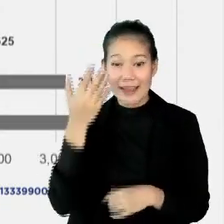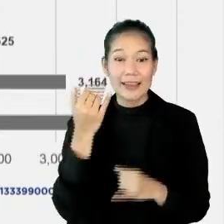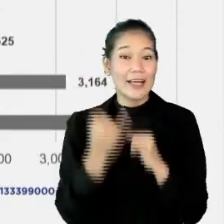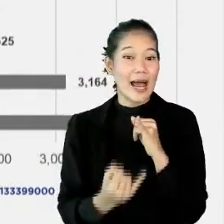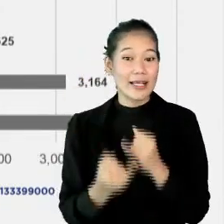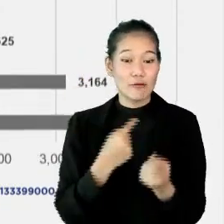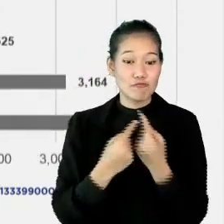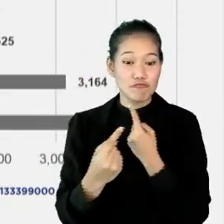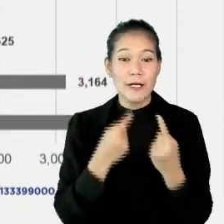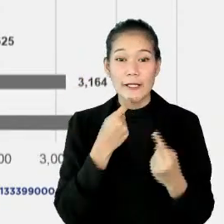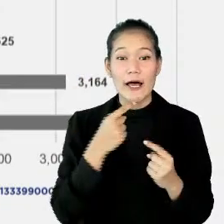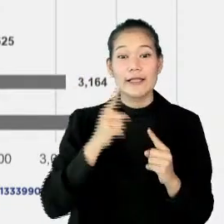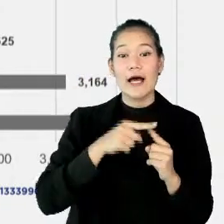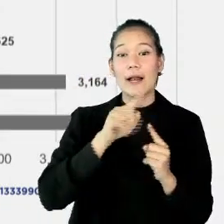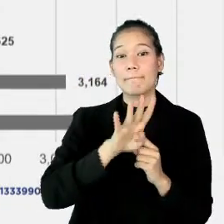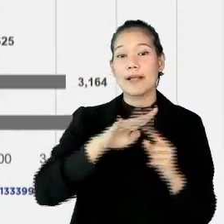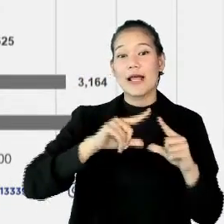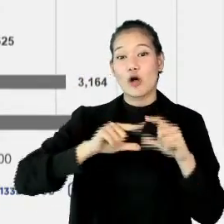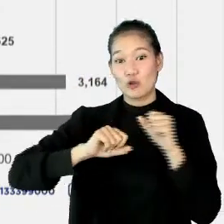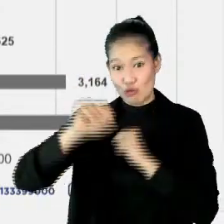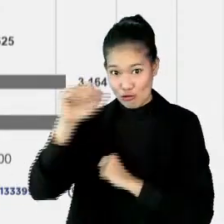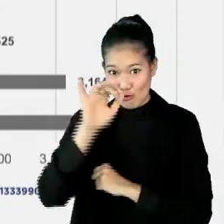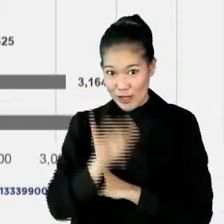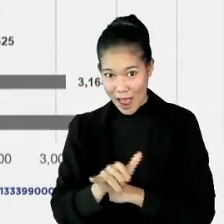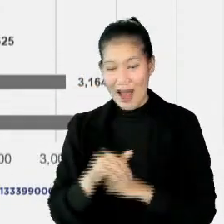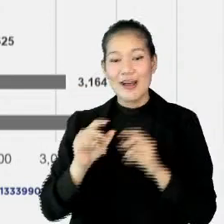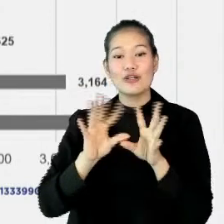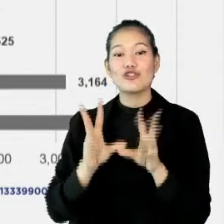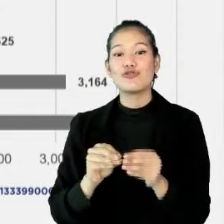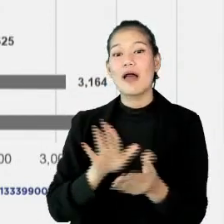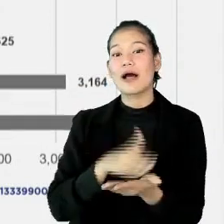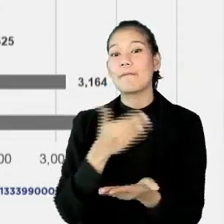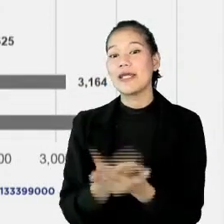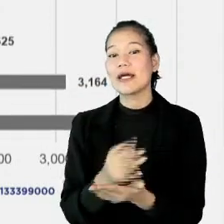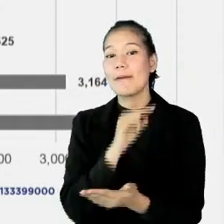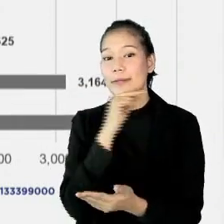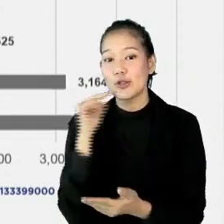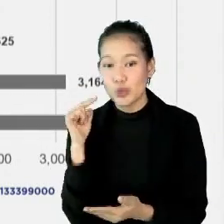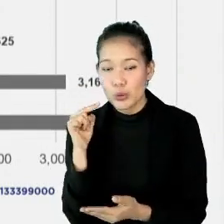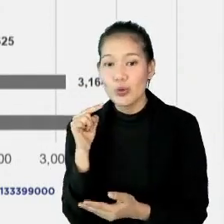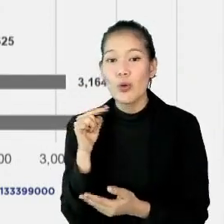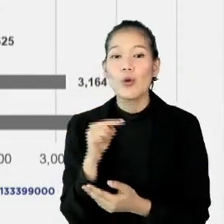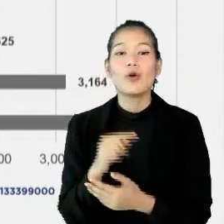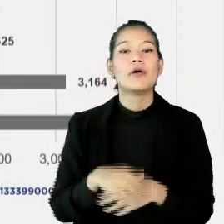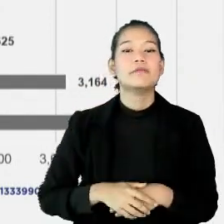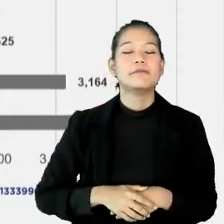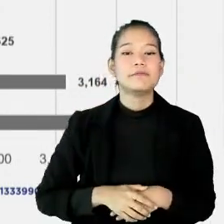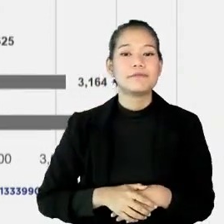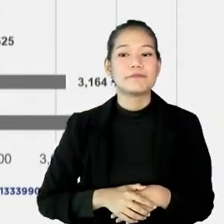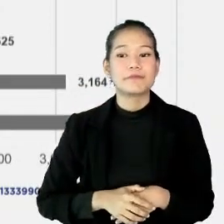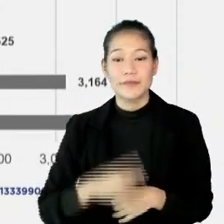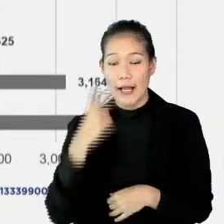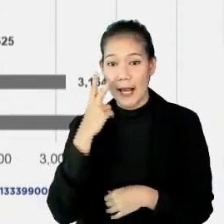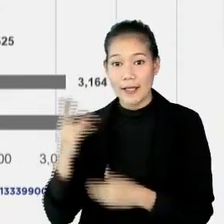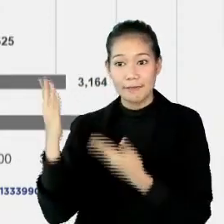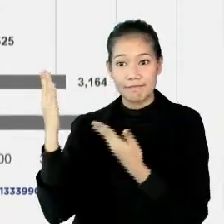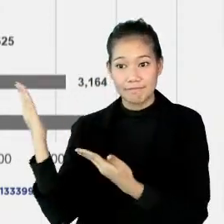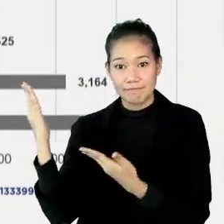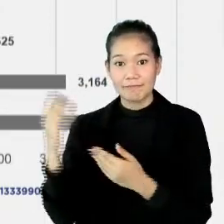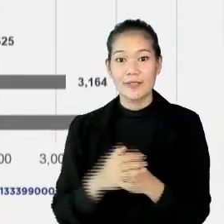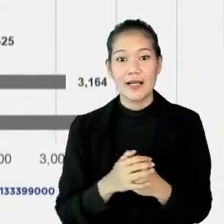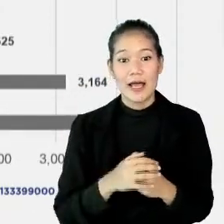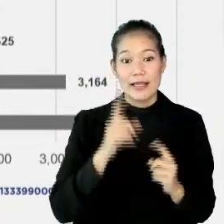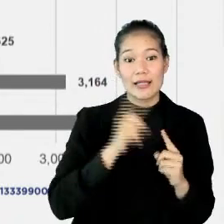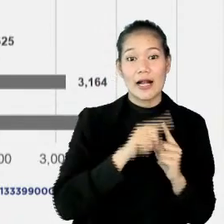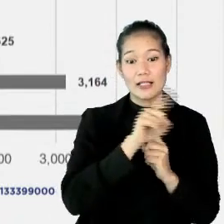terakhir kita bahas per 4 Agustus nih. Betul. Yang kita lihat jumlah kematian mingguan ada berapa. Nah, kalau kita lihat angkanya